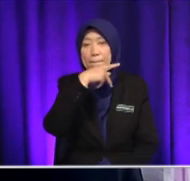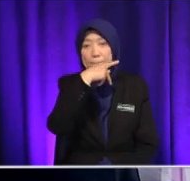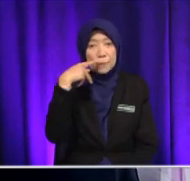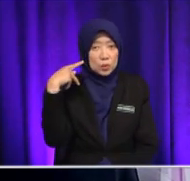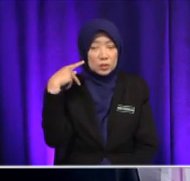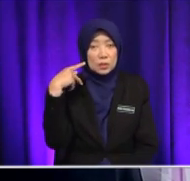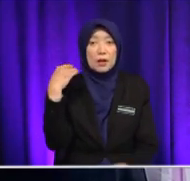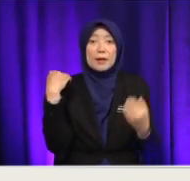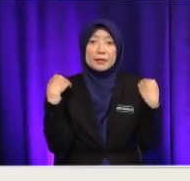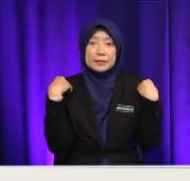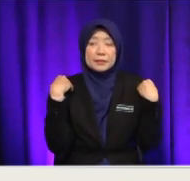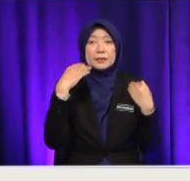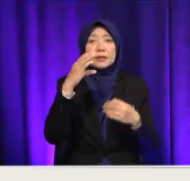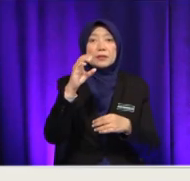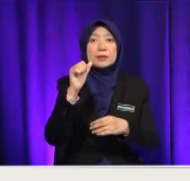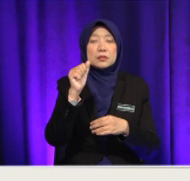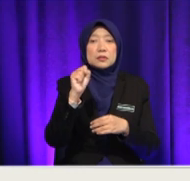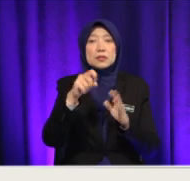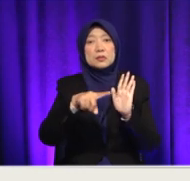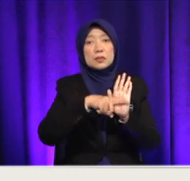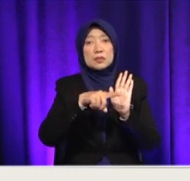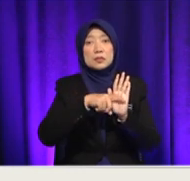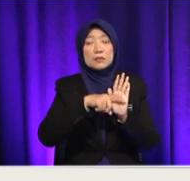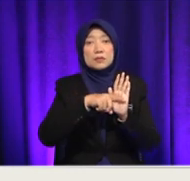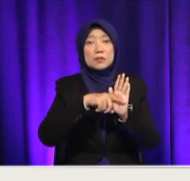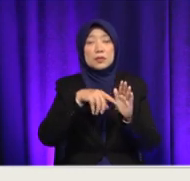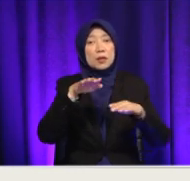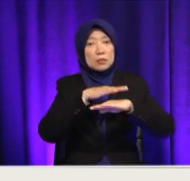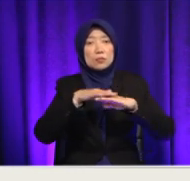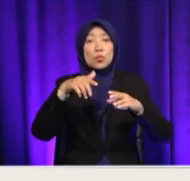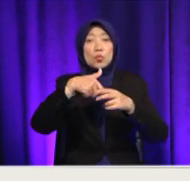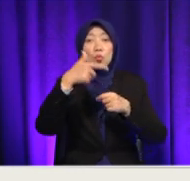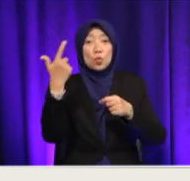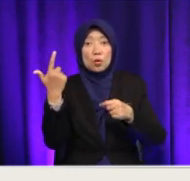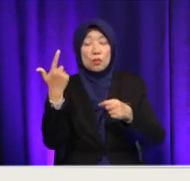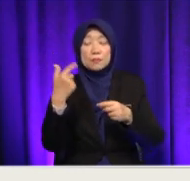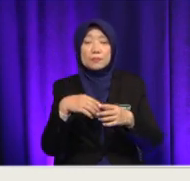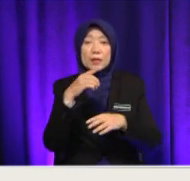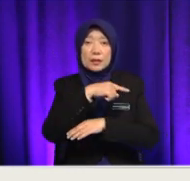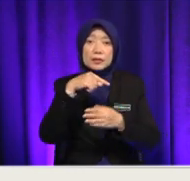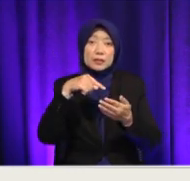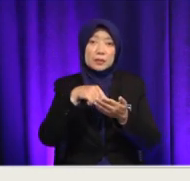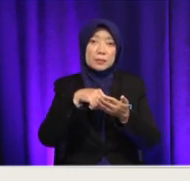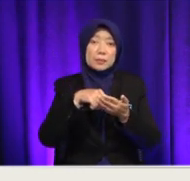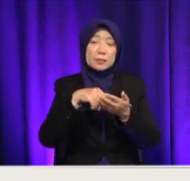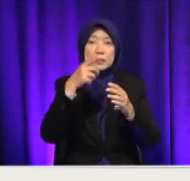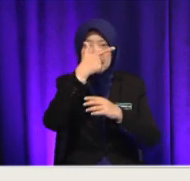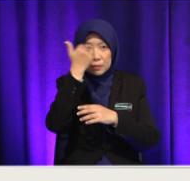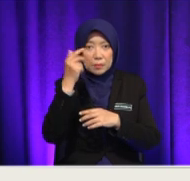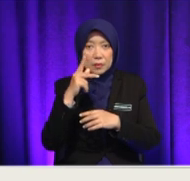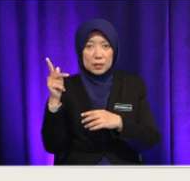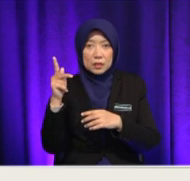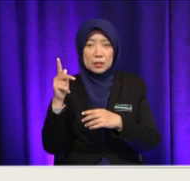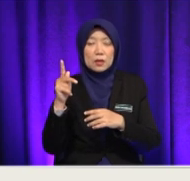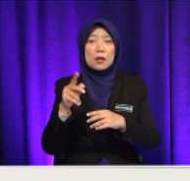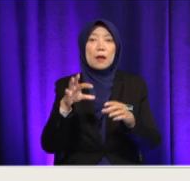cas negatif yang mengelilingi permukaan luar membran tadi. Hal ini menyebabkan molekul getah menolak antara satu sama